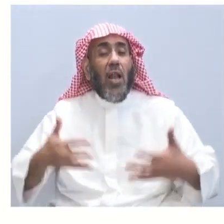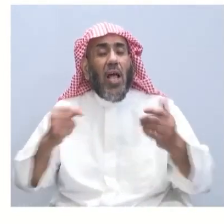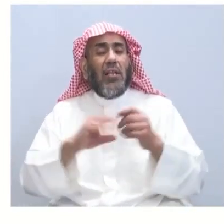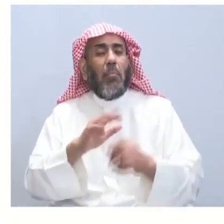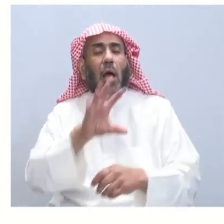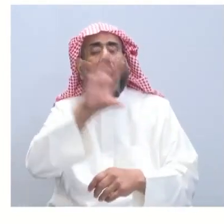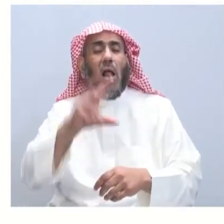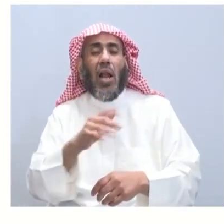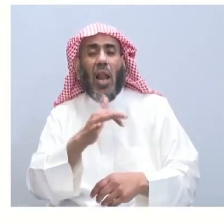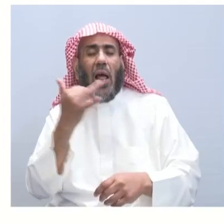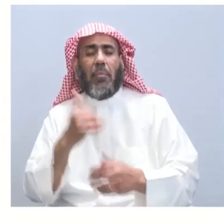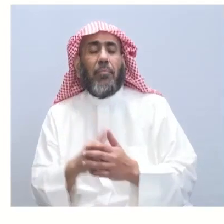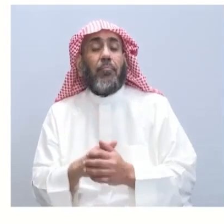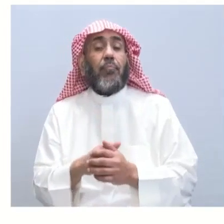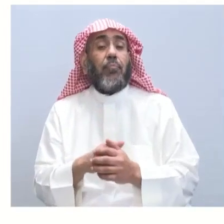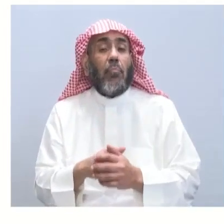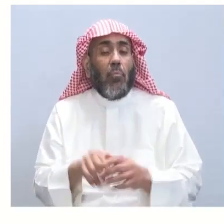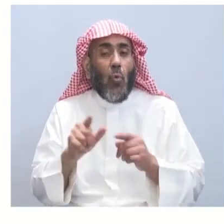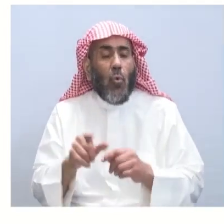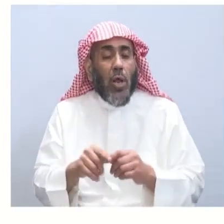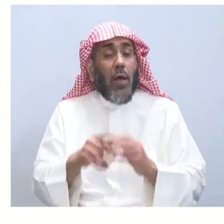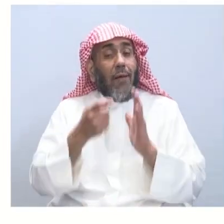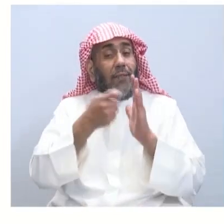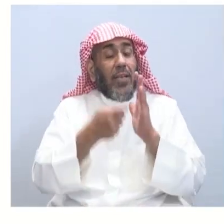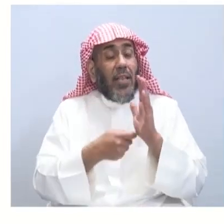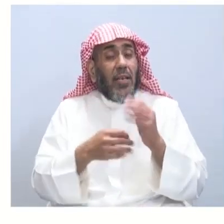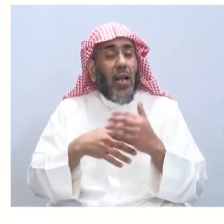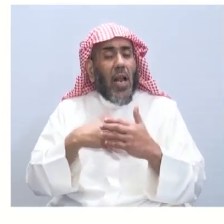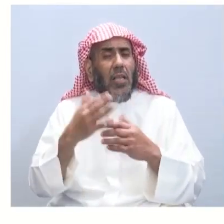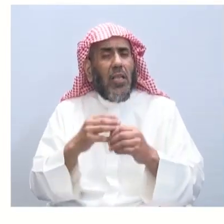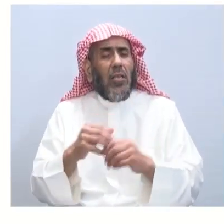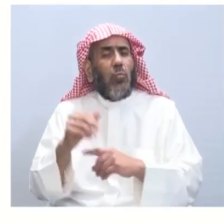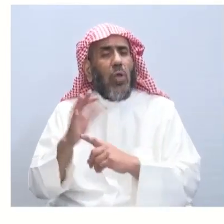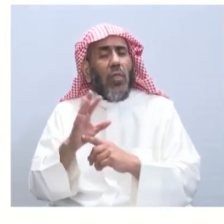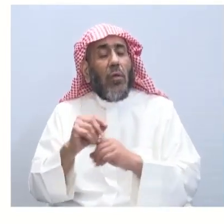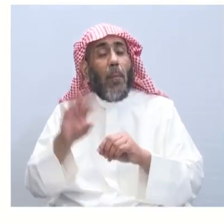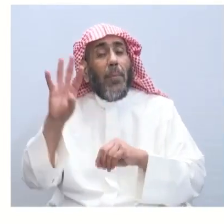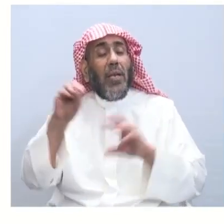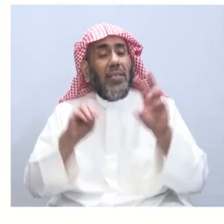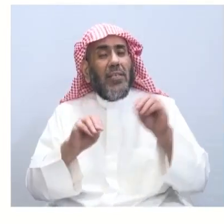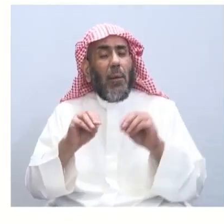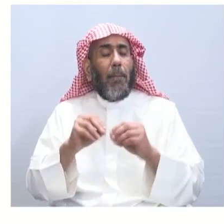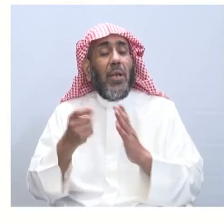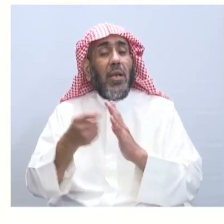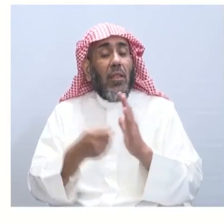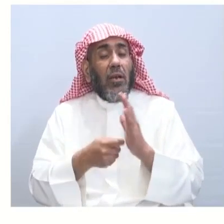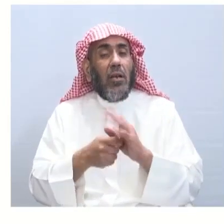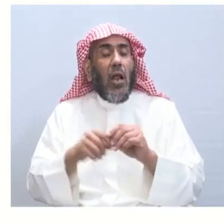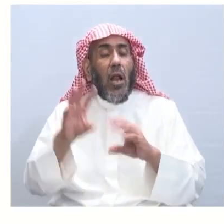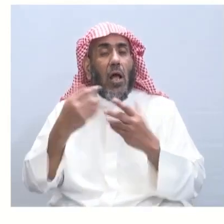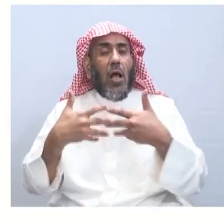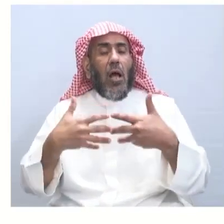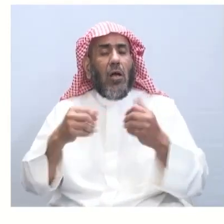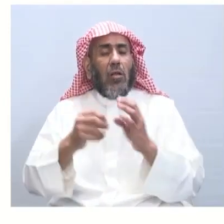الغربي طبعا وايضا هنا في النثر الحديث عن ايضا تاثر القصه ب بالنثر وان الادب الحديث